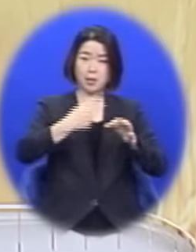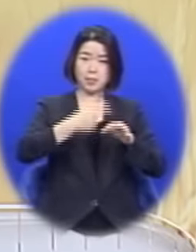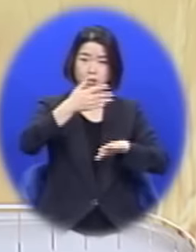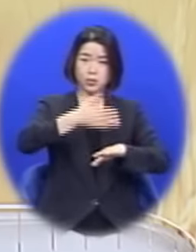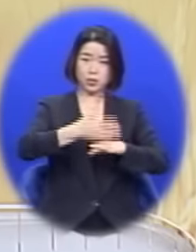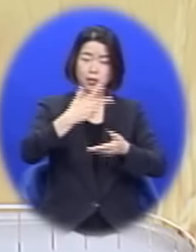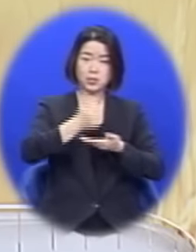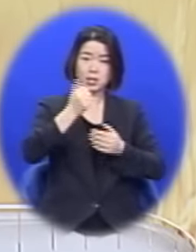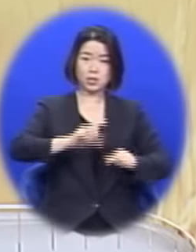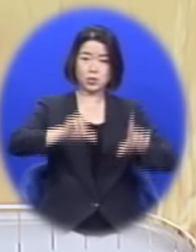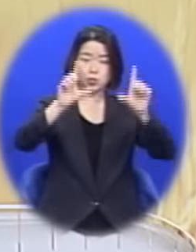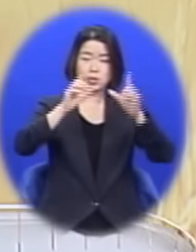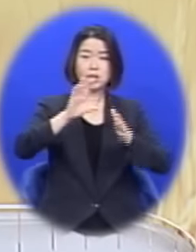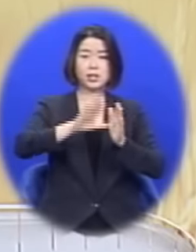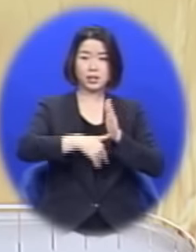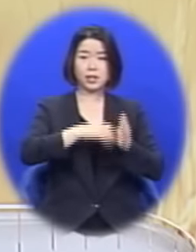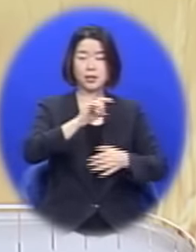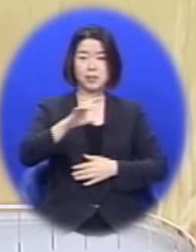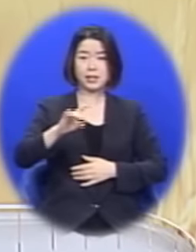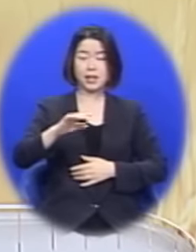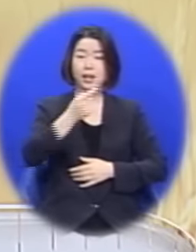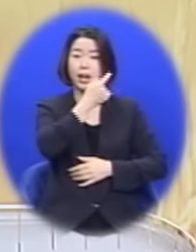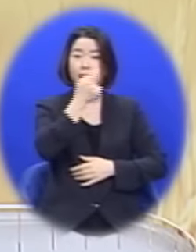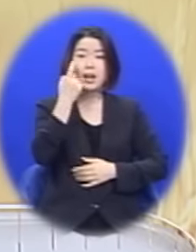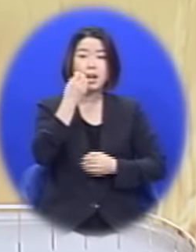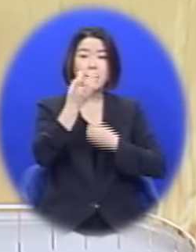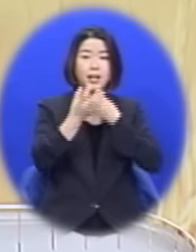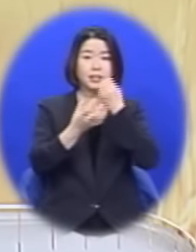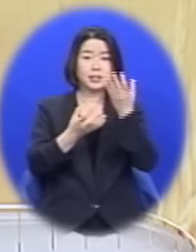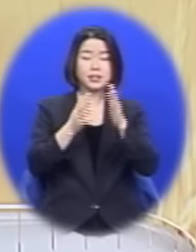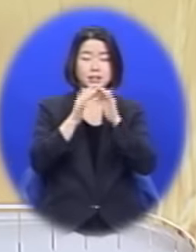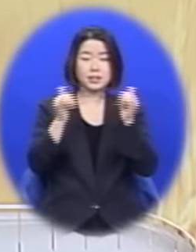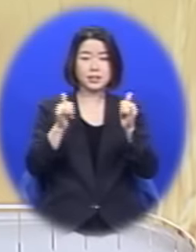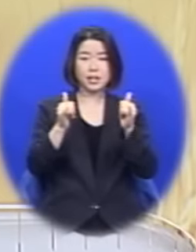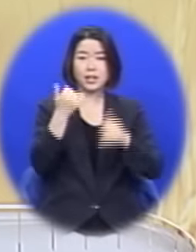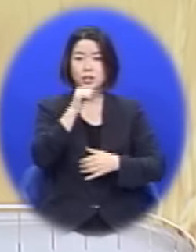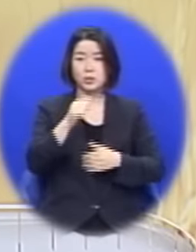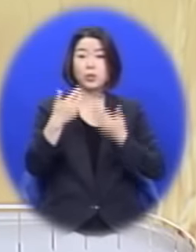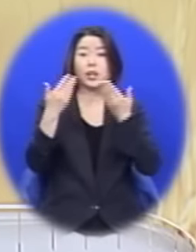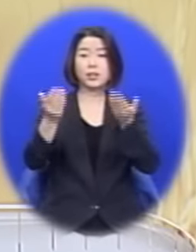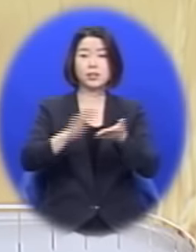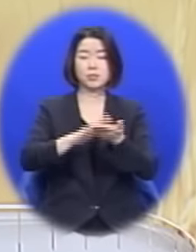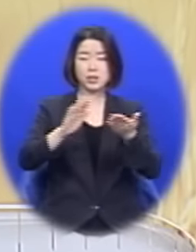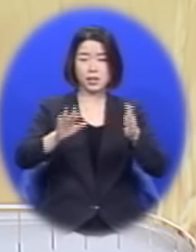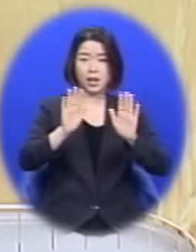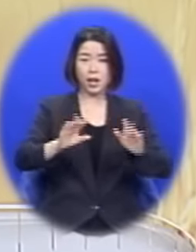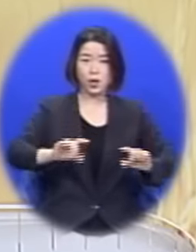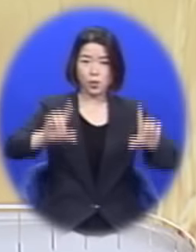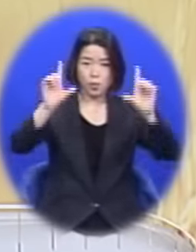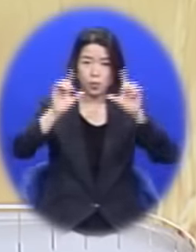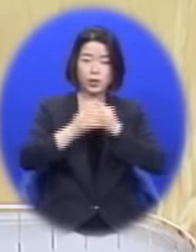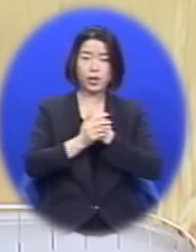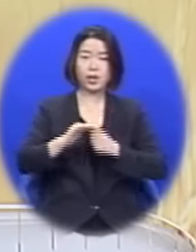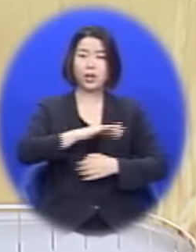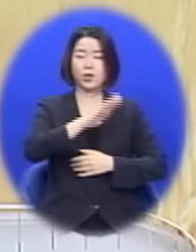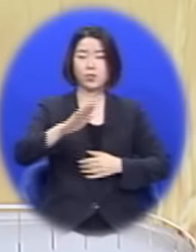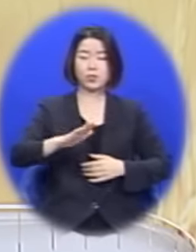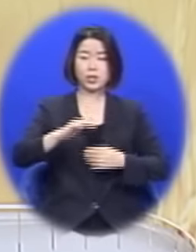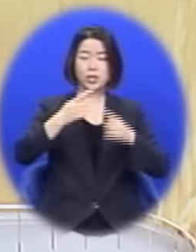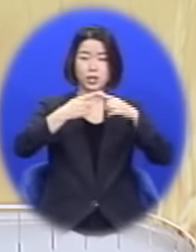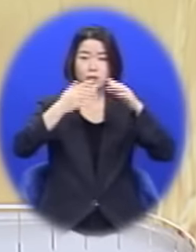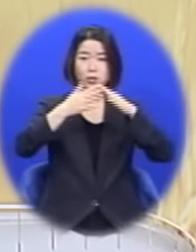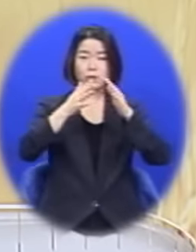맥주감사주일 때마다 늘 간증자를 한번 여러분에게 소개를 해드립니다. 올해도 우리 교우들 중에 한